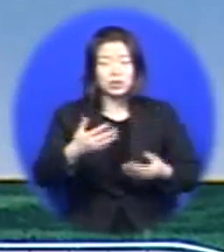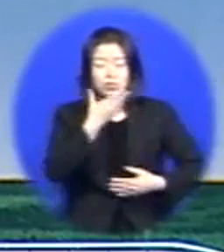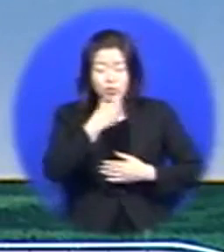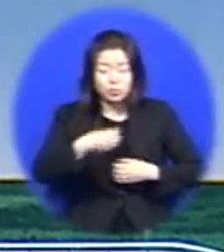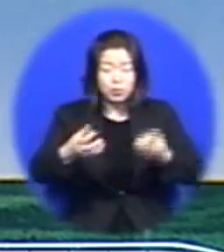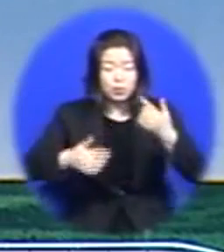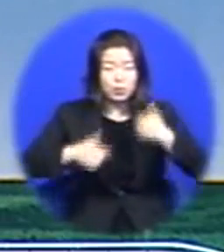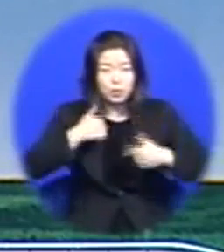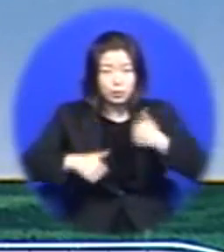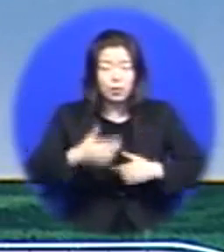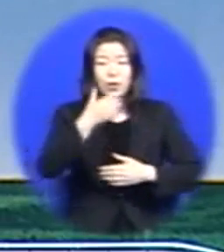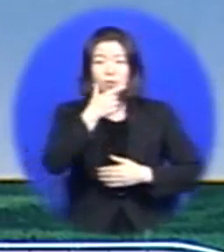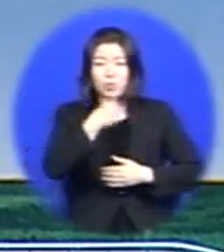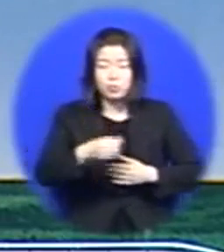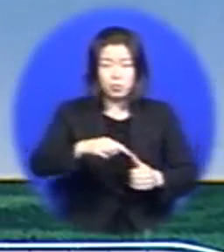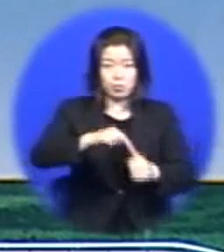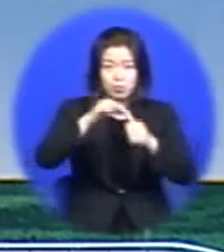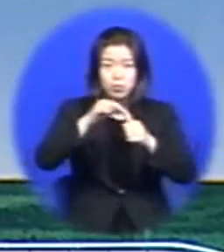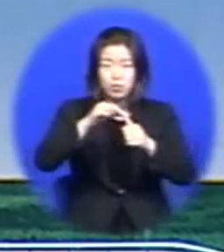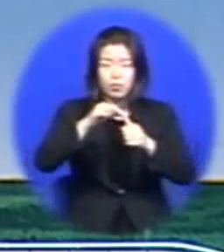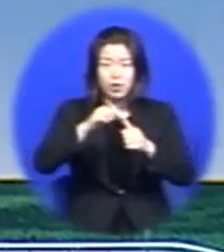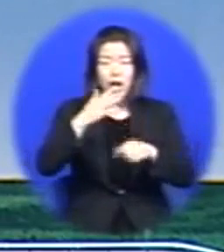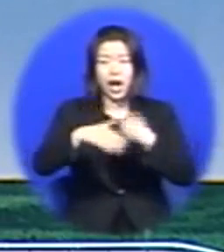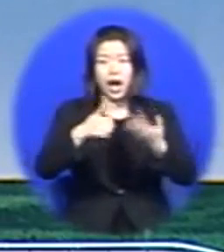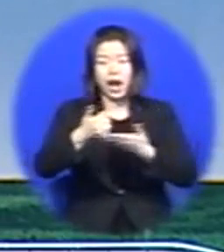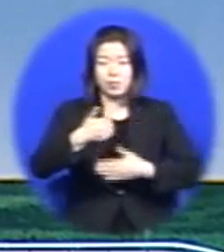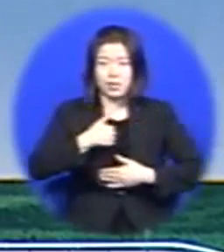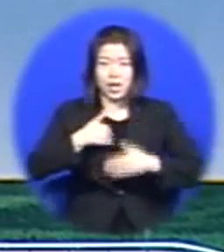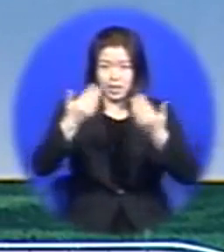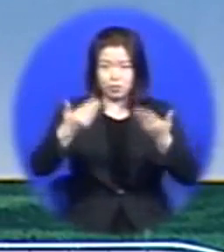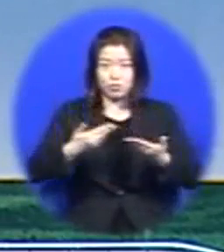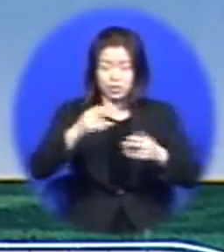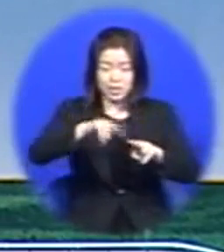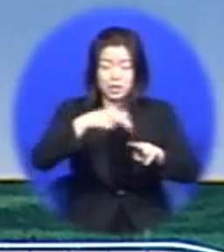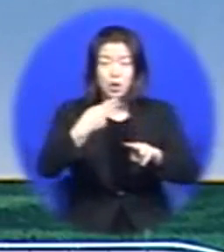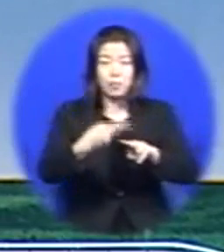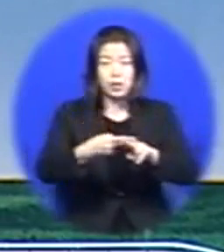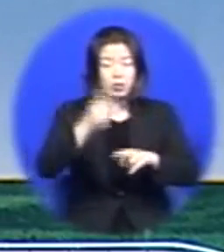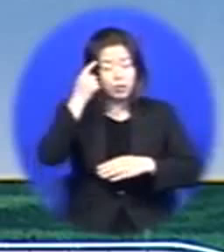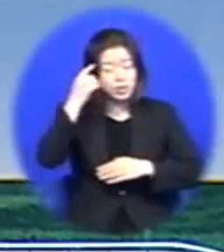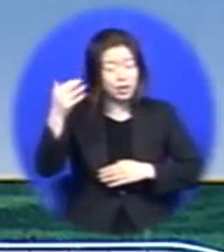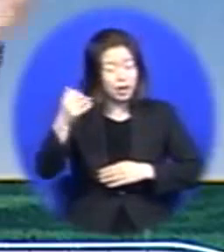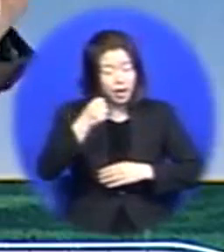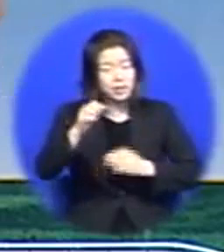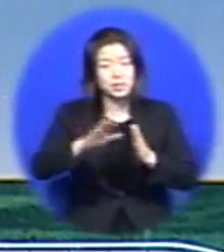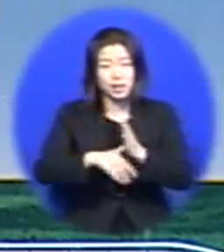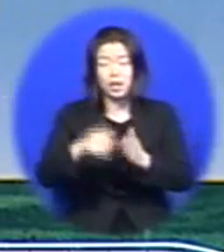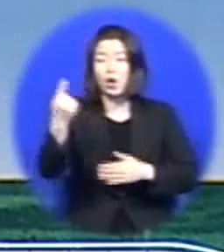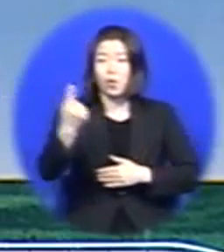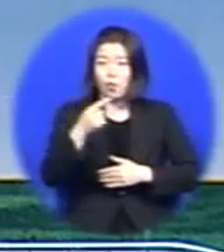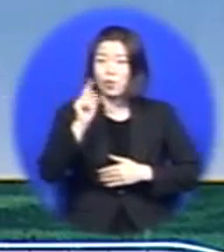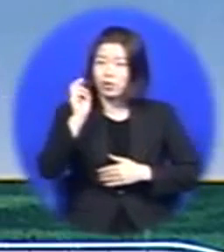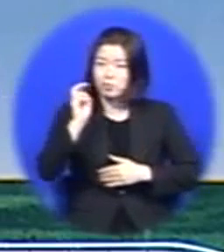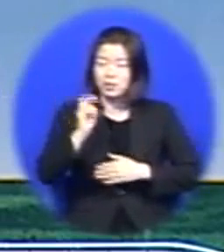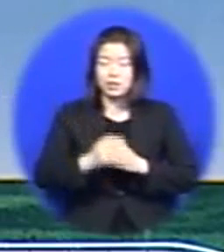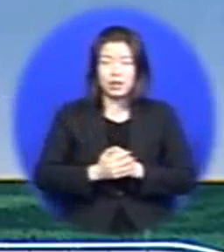그게 구원이고 그게 하나님께서 나에게 준 선물이라고 그렇게 여겨질 때가 올 거라는